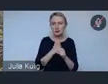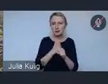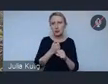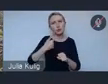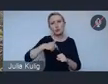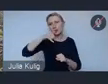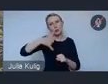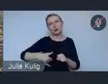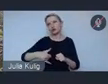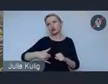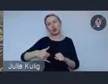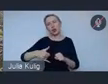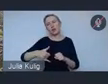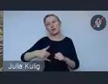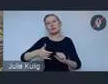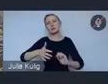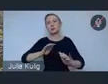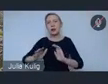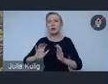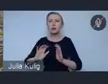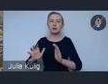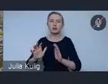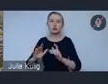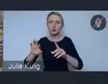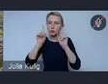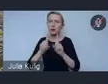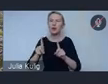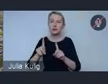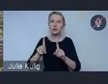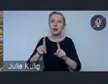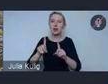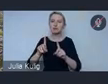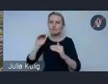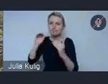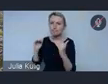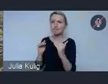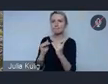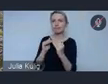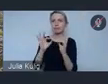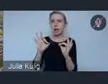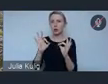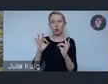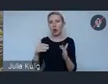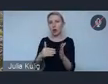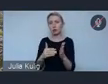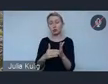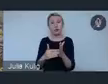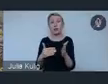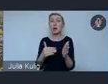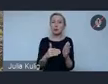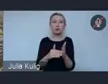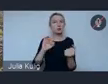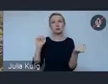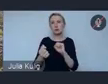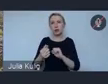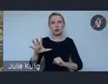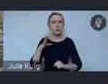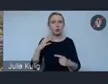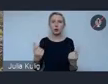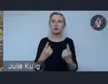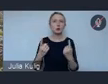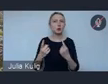zadbać o to żeby żeby faktycznie odpowiadać aktualne potrzeby na te potrzeby które się zmieniały Bo sytuacja zmieniała